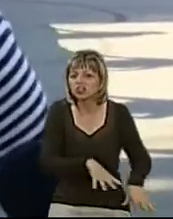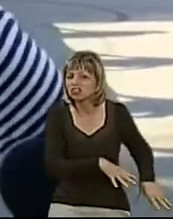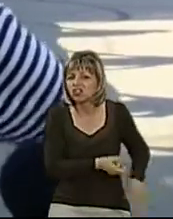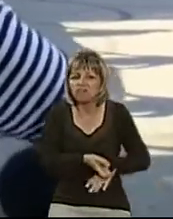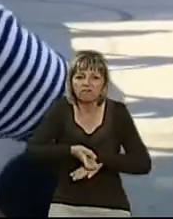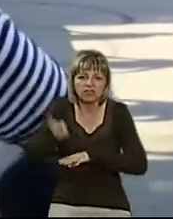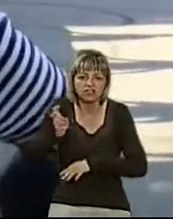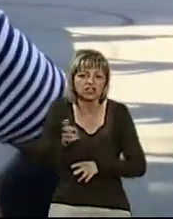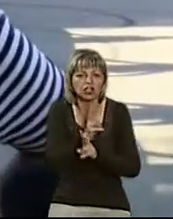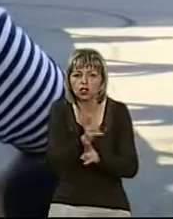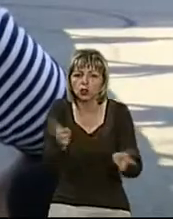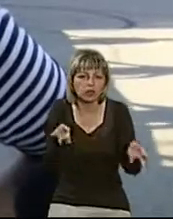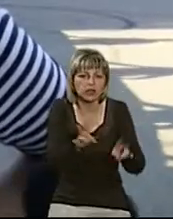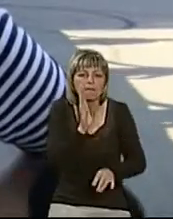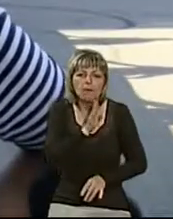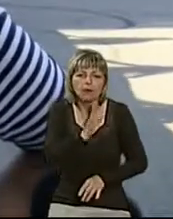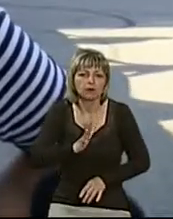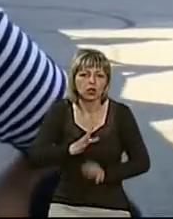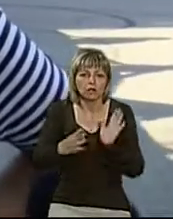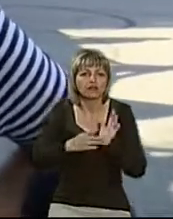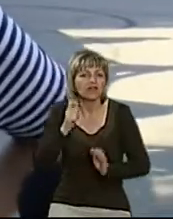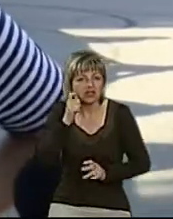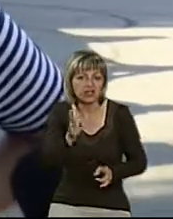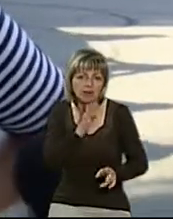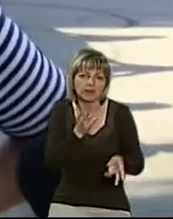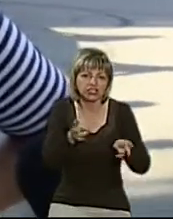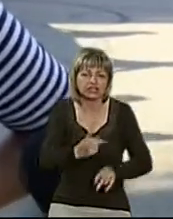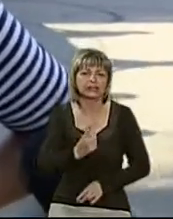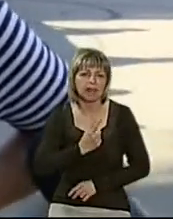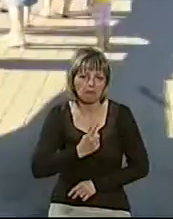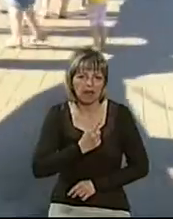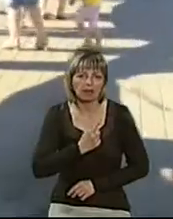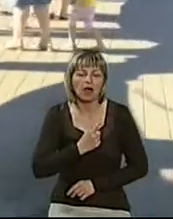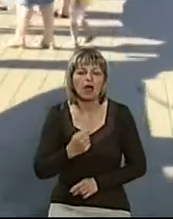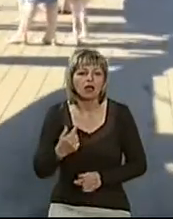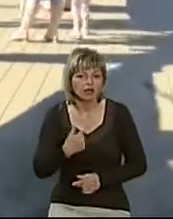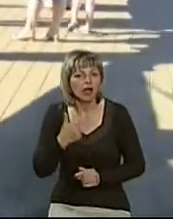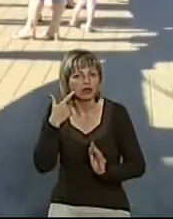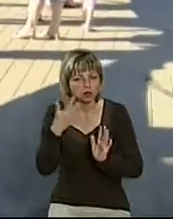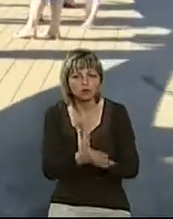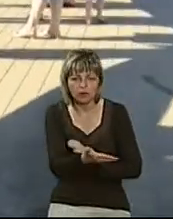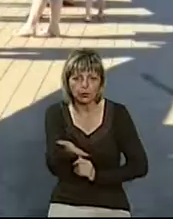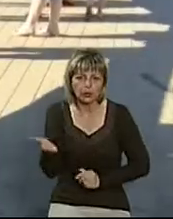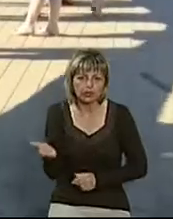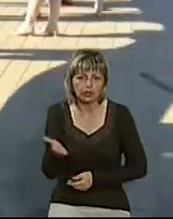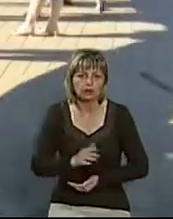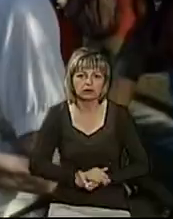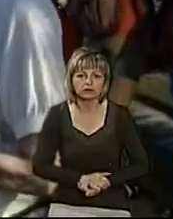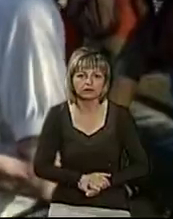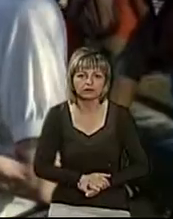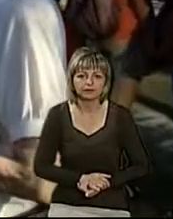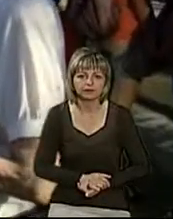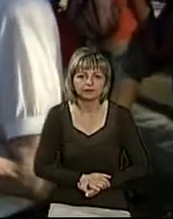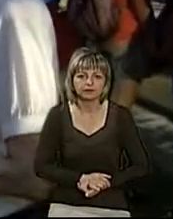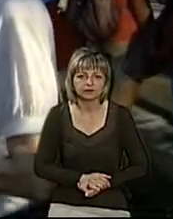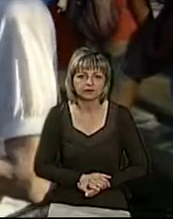не залишалося, мамі було 9 років, лишилася саменька. От, і я дуже розумію їх. Четверта депортація,